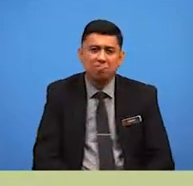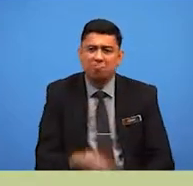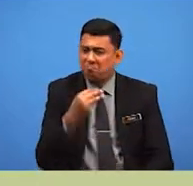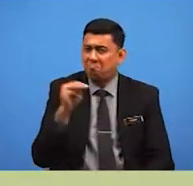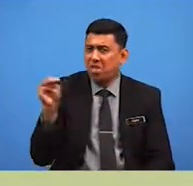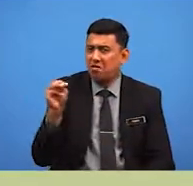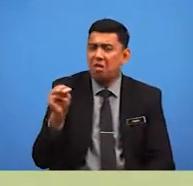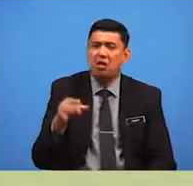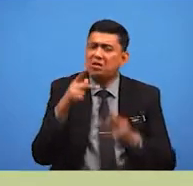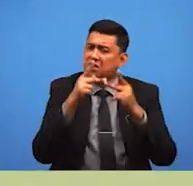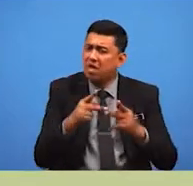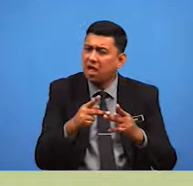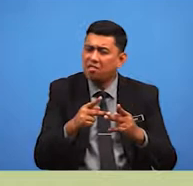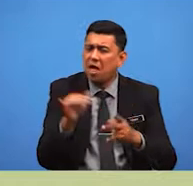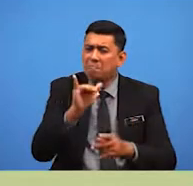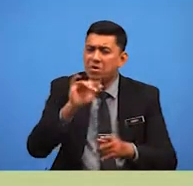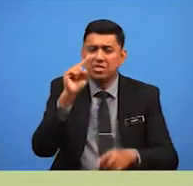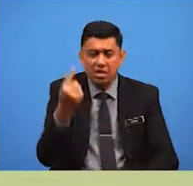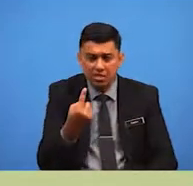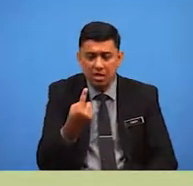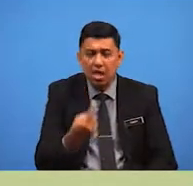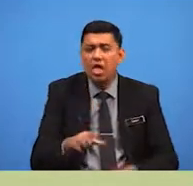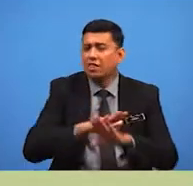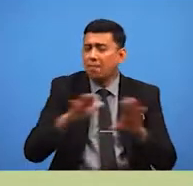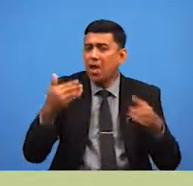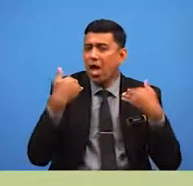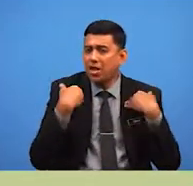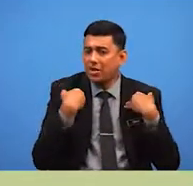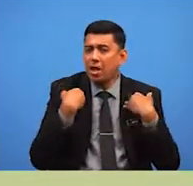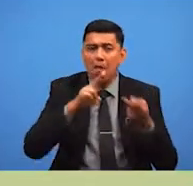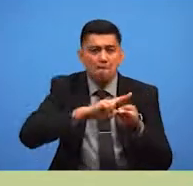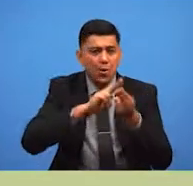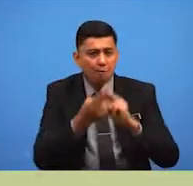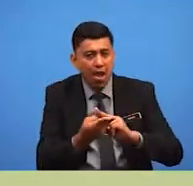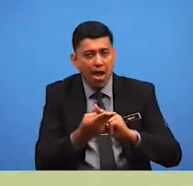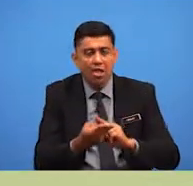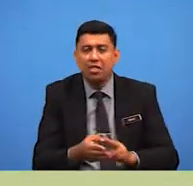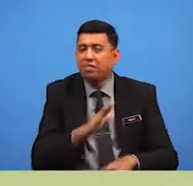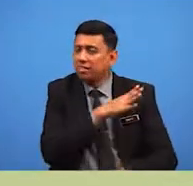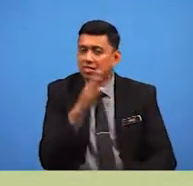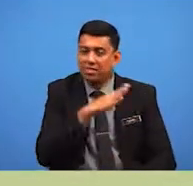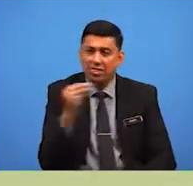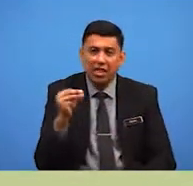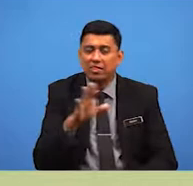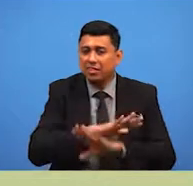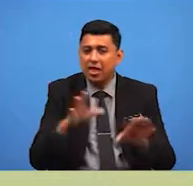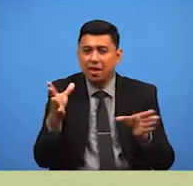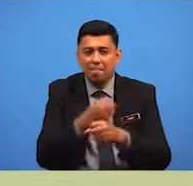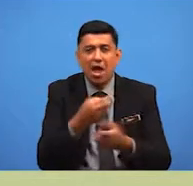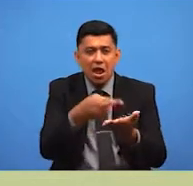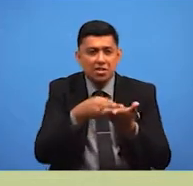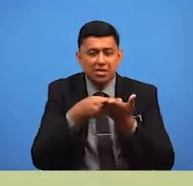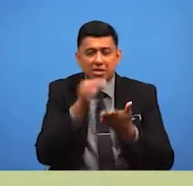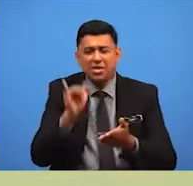kekal di takuk lama tanpa sebarang perubahan dan tidak akan mendapat rezeki yang banyak.